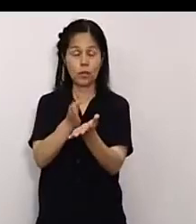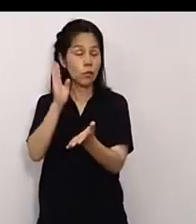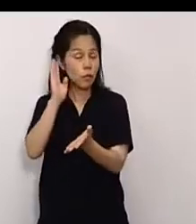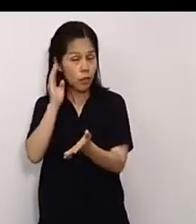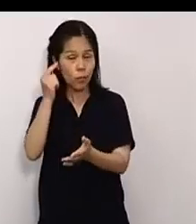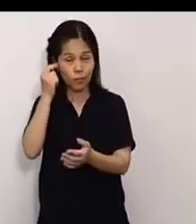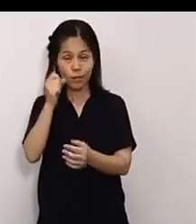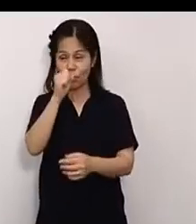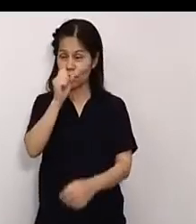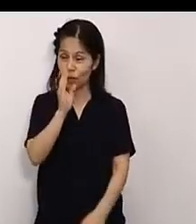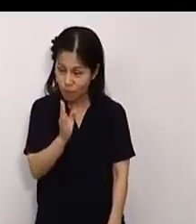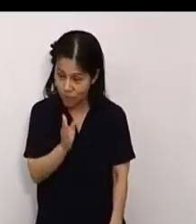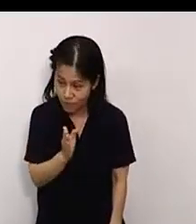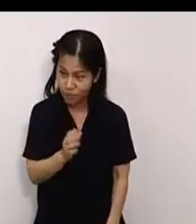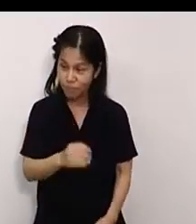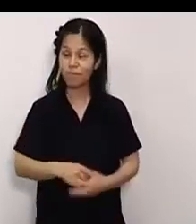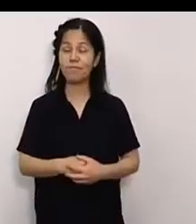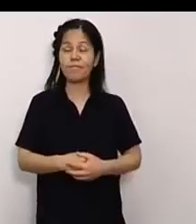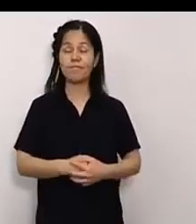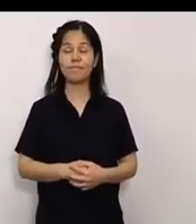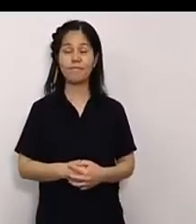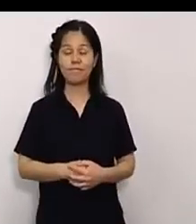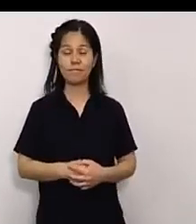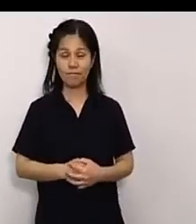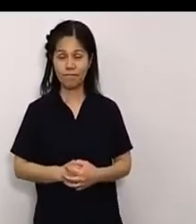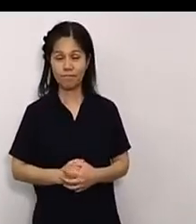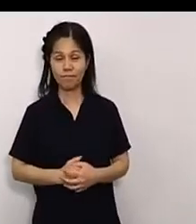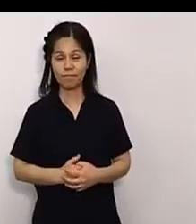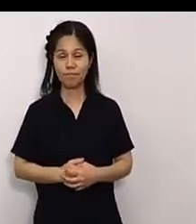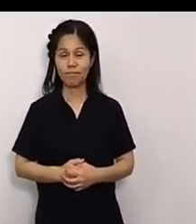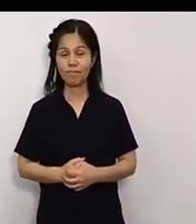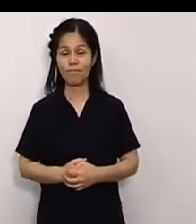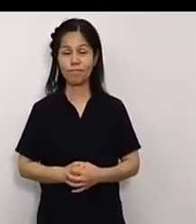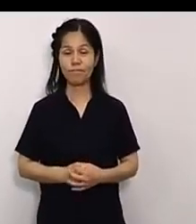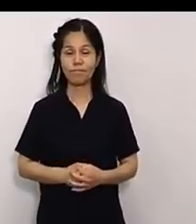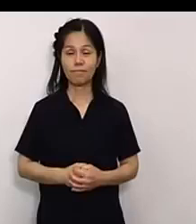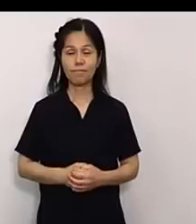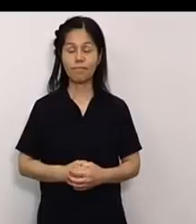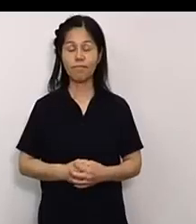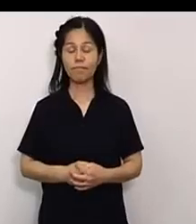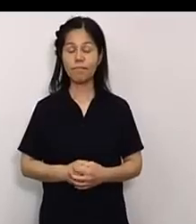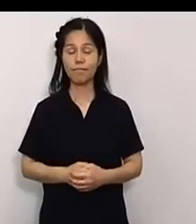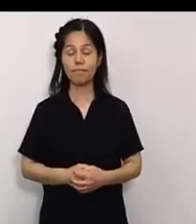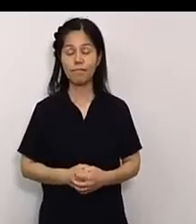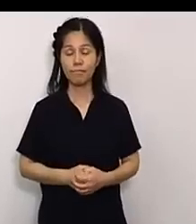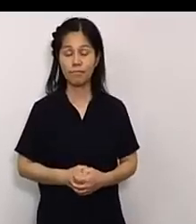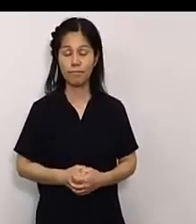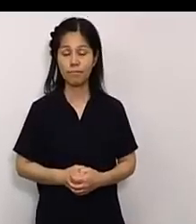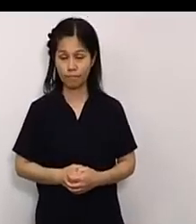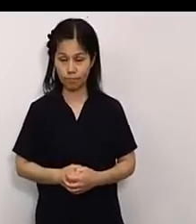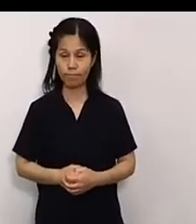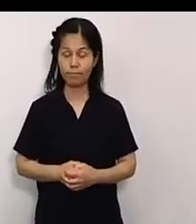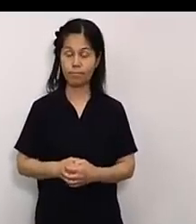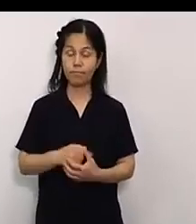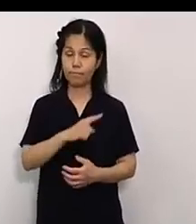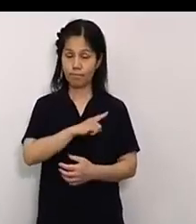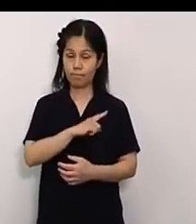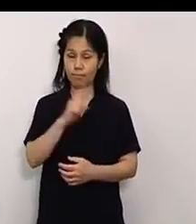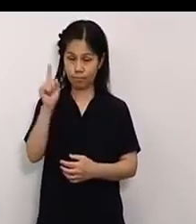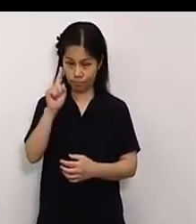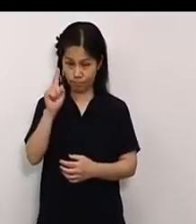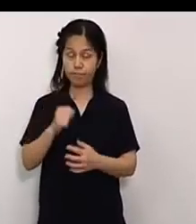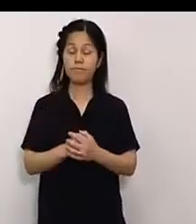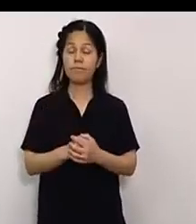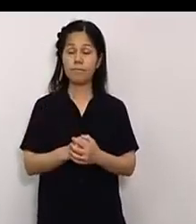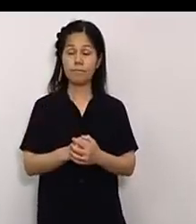お二人ともよろしくお願いいたします。 よろしくお願いします。よろしくお願いします。 お願いいたします。で、まずそのこの、ね、